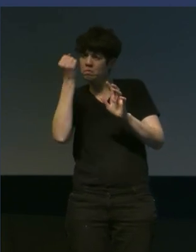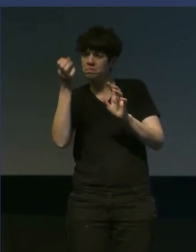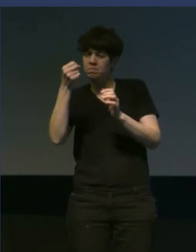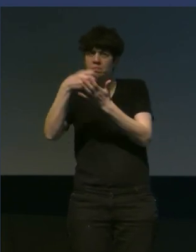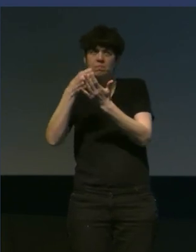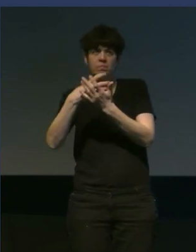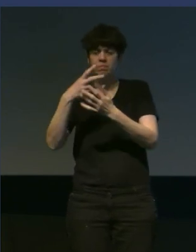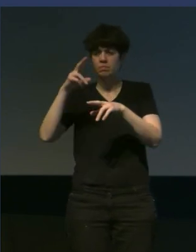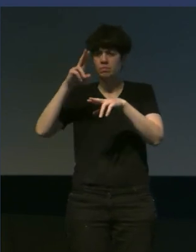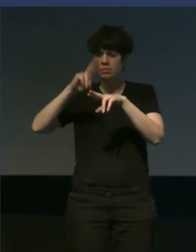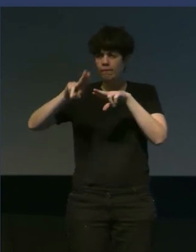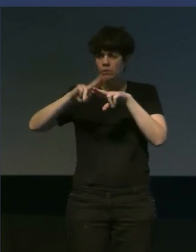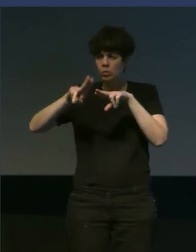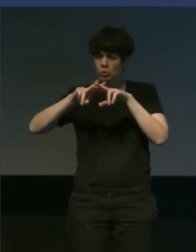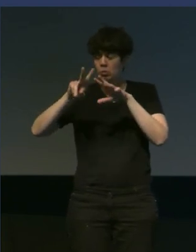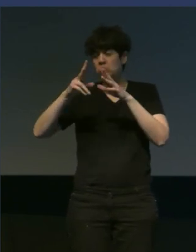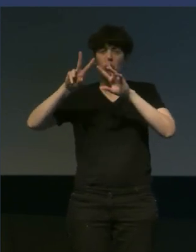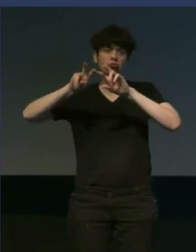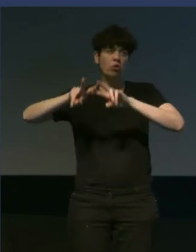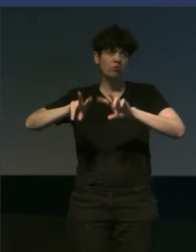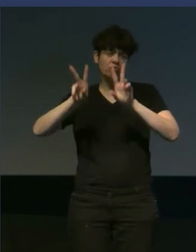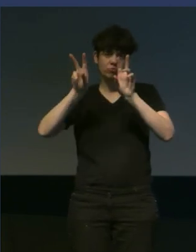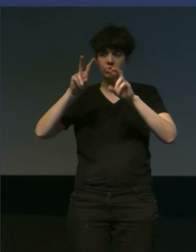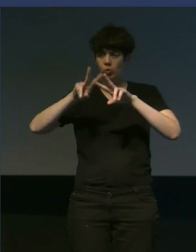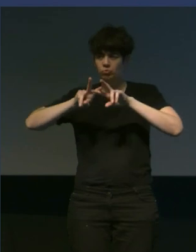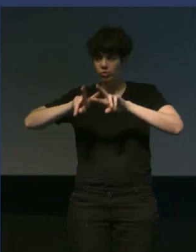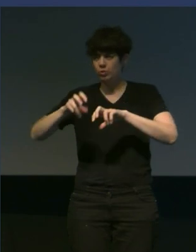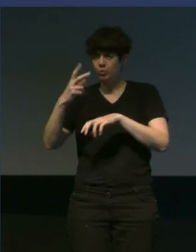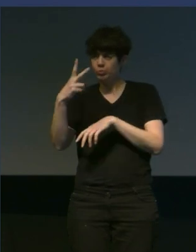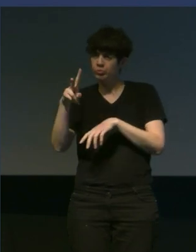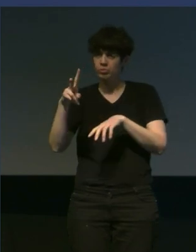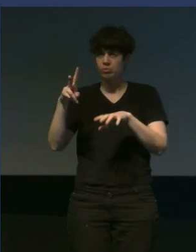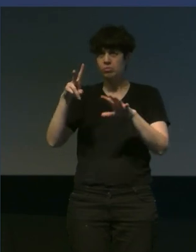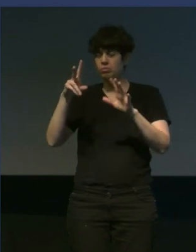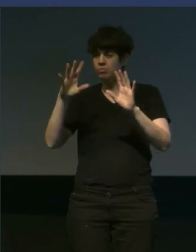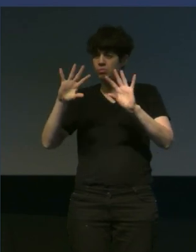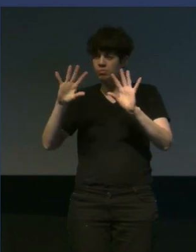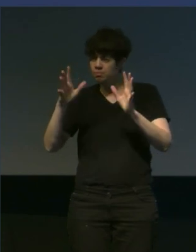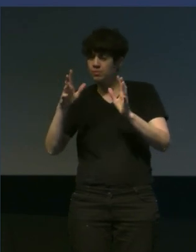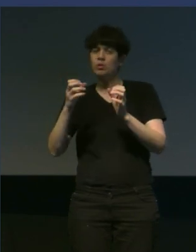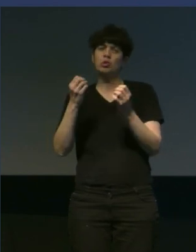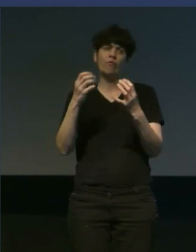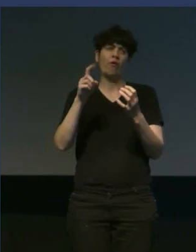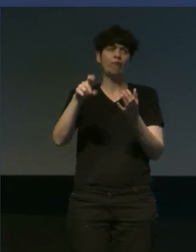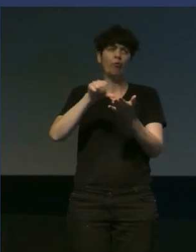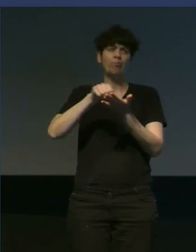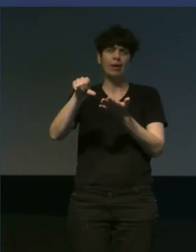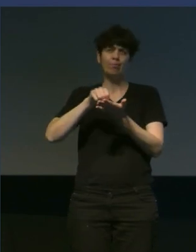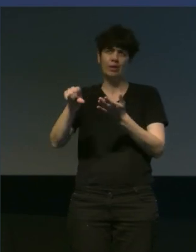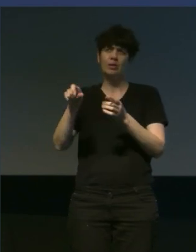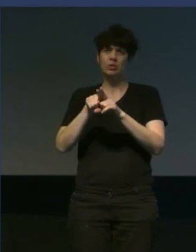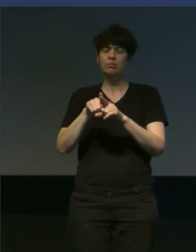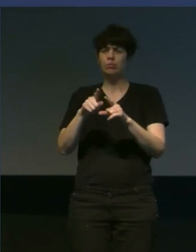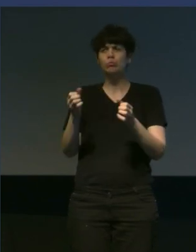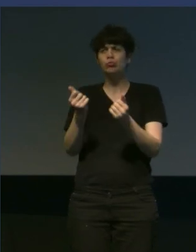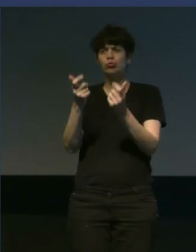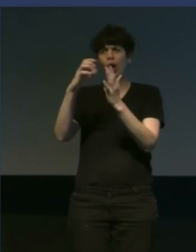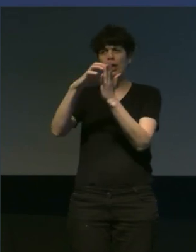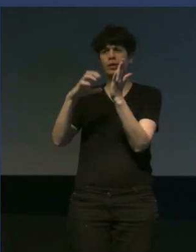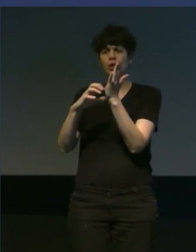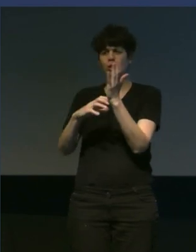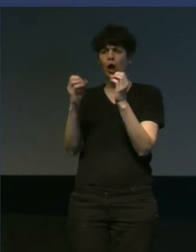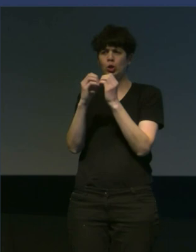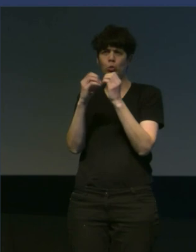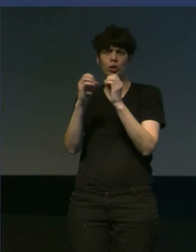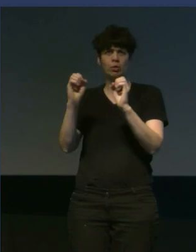leurs travaux, aux scientifiques. Donc souvent c'est payant, mais il y a pas mal d'articles qui sont gratuits. Et vous pouvez voir à quoi